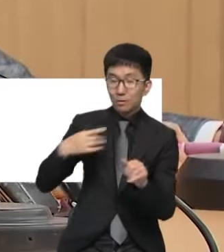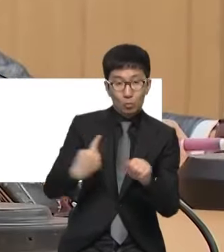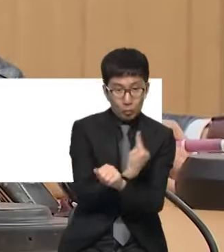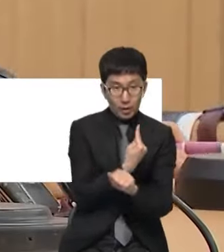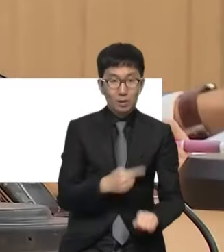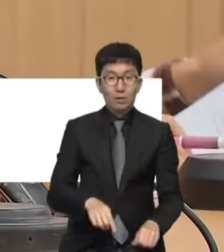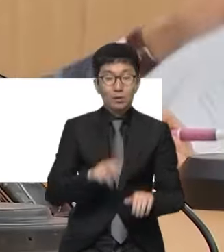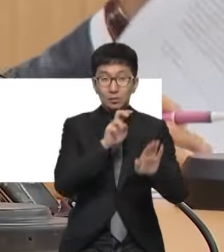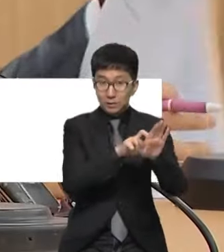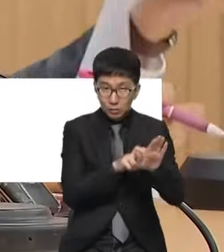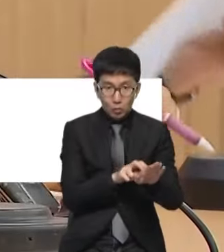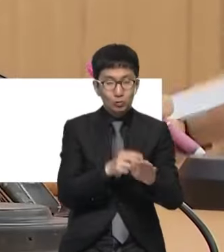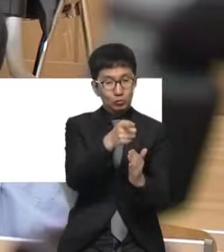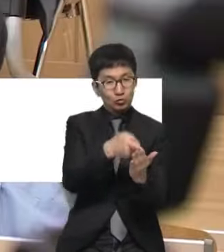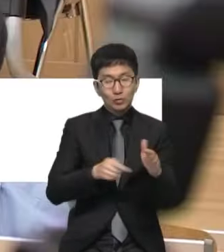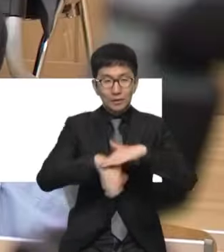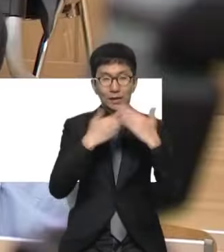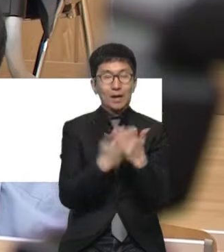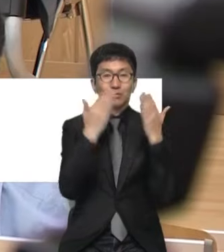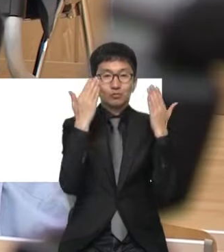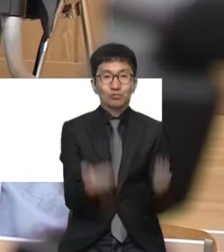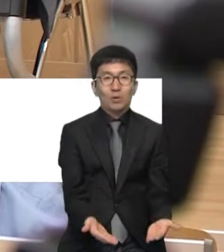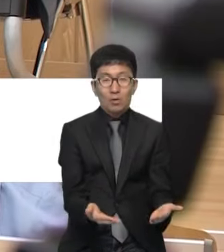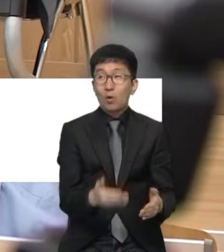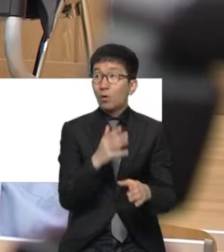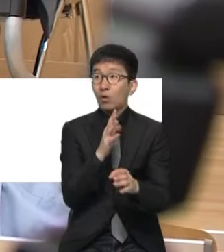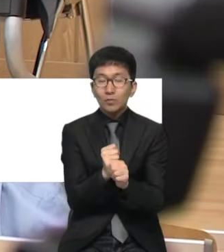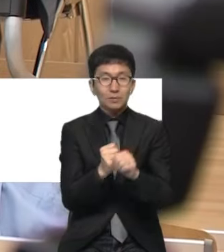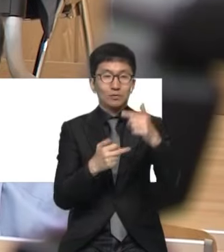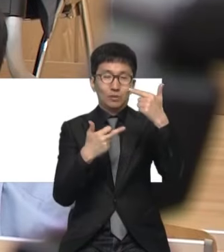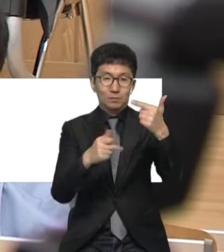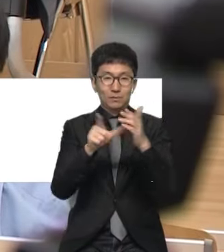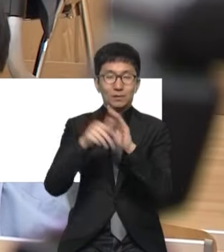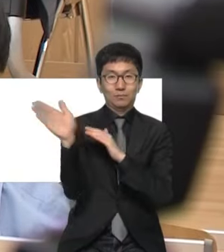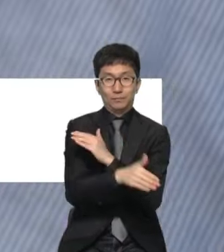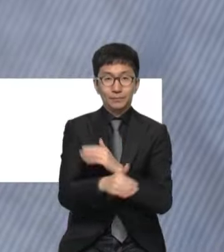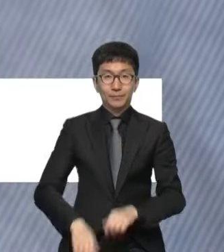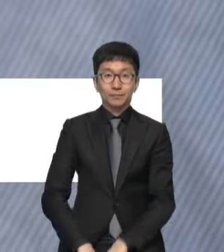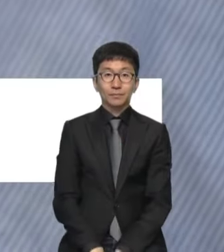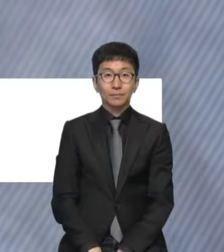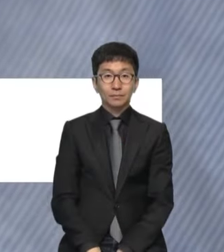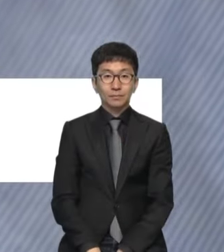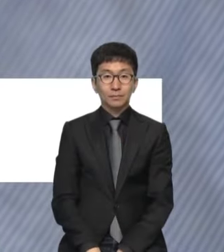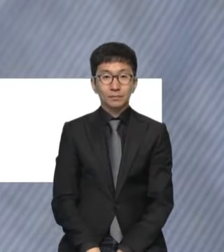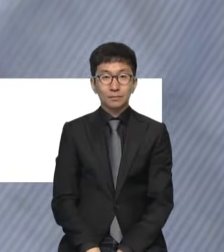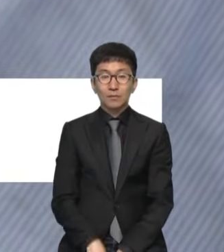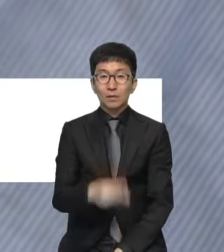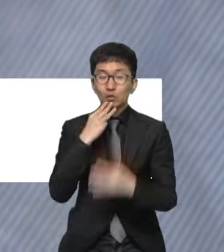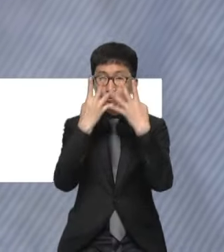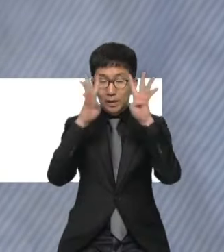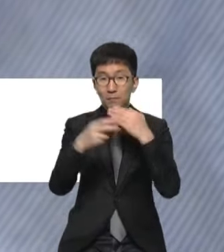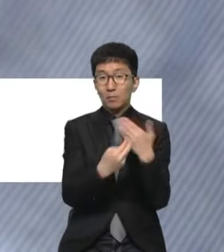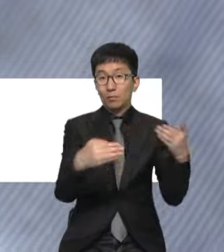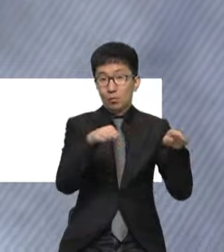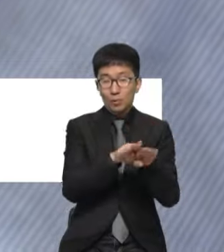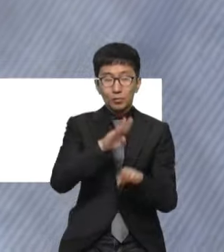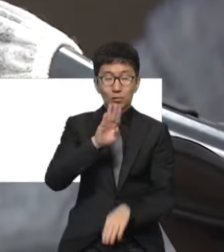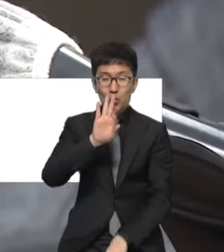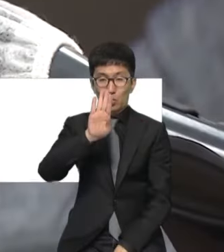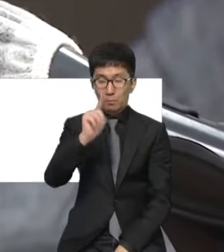중단하는 무기한 전체 휴진을 오는 17일부터 들어간다고 밝혔습니다. 연건 서울대병원, 서울대